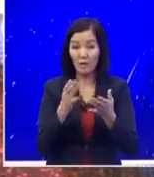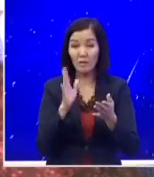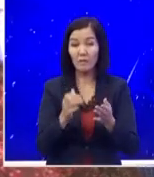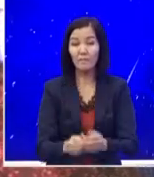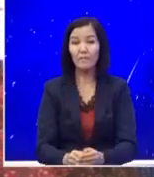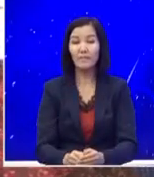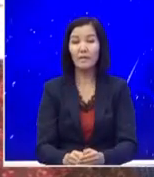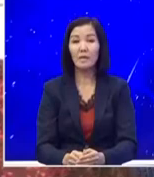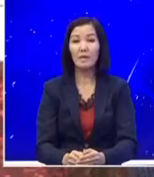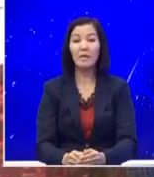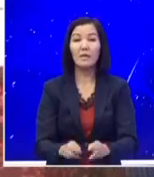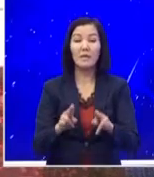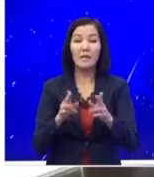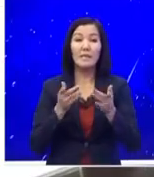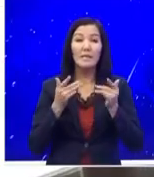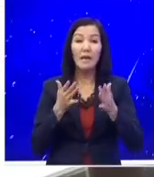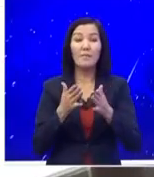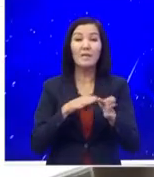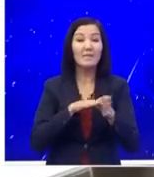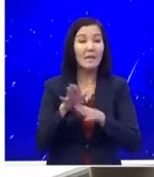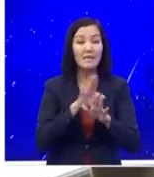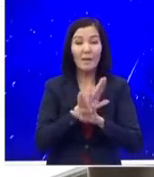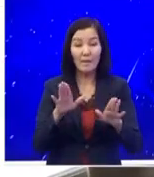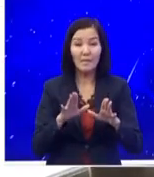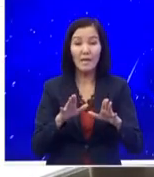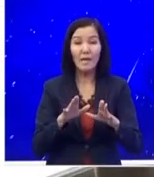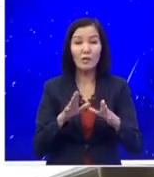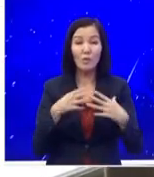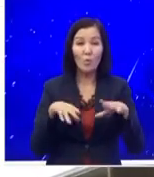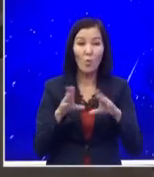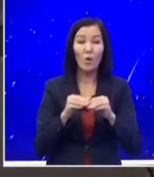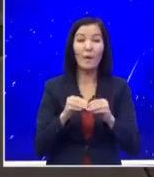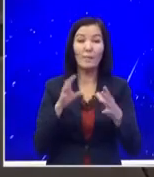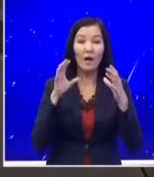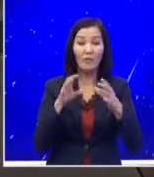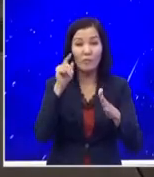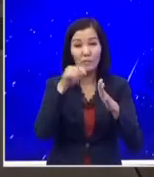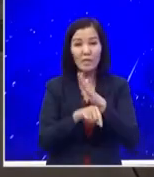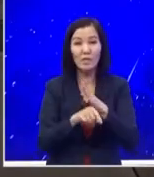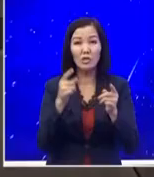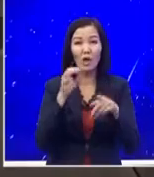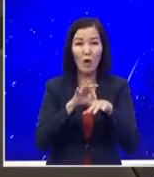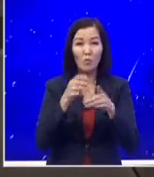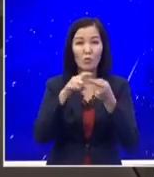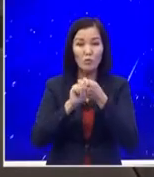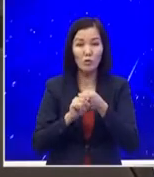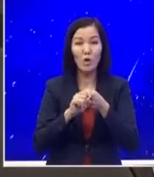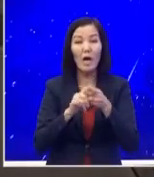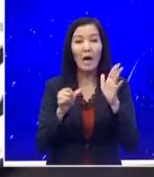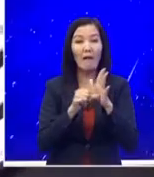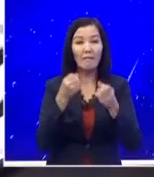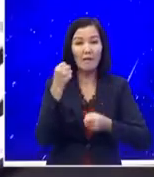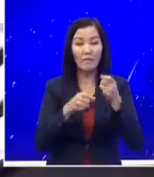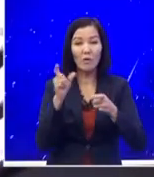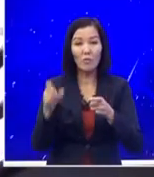Санитарлық талап ережелерді қатаң сақтамаса, бұл қоғамдық көліктер аталған індеттің ошағына айналып кетуі ықтимал. Тексеріс барысында 6 автокөлік жүргізушісіне